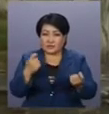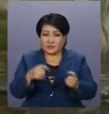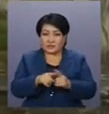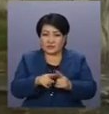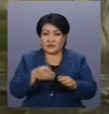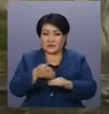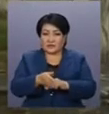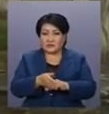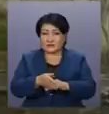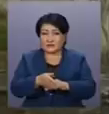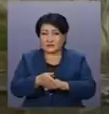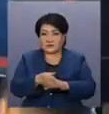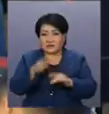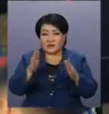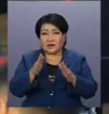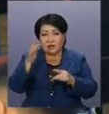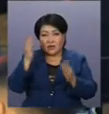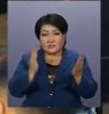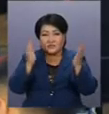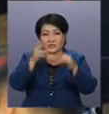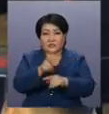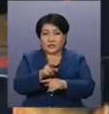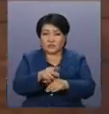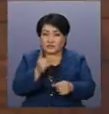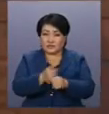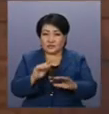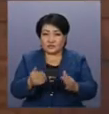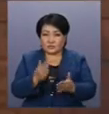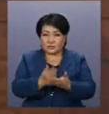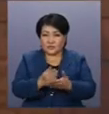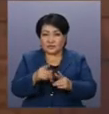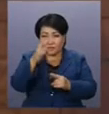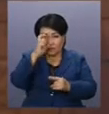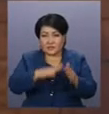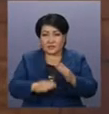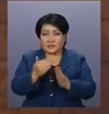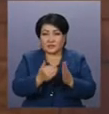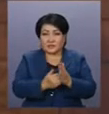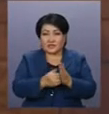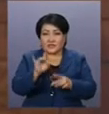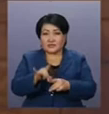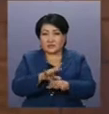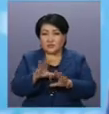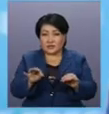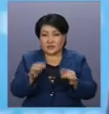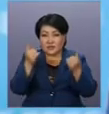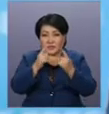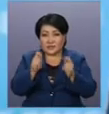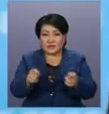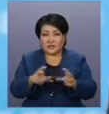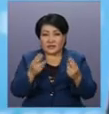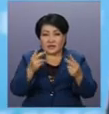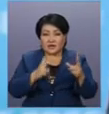да шектеу қойылуы бек мүмкін. Мемлекет бағдарламасына да дін туралы ақпар беретін арнайы курс ашу жоспарланып